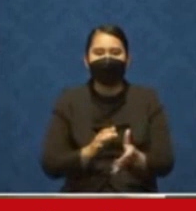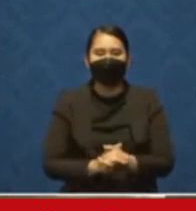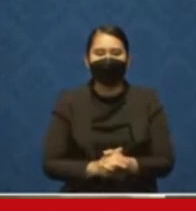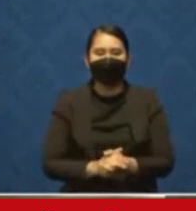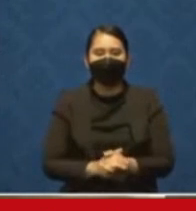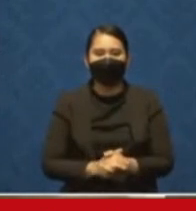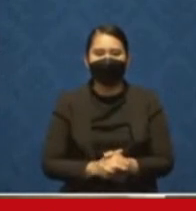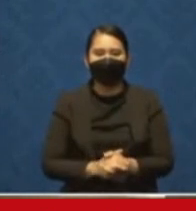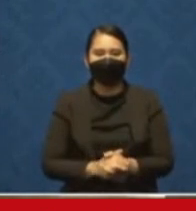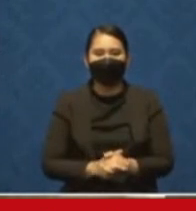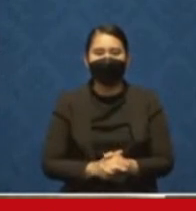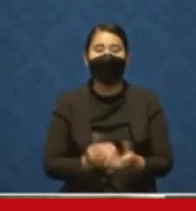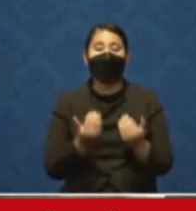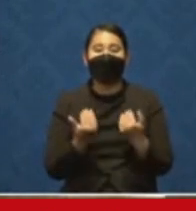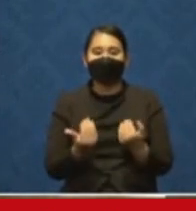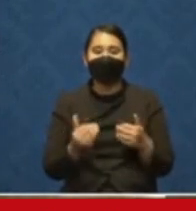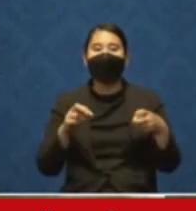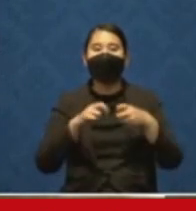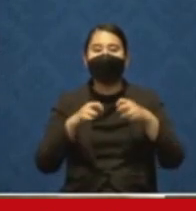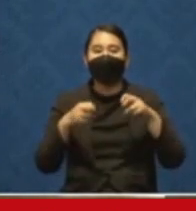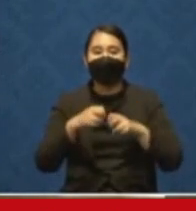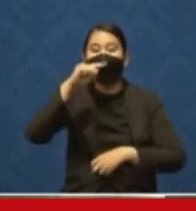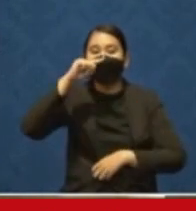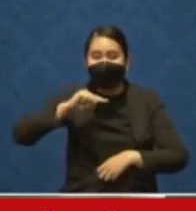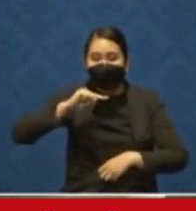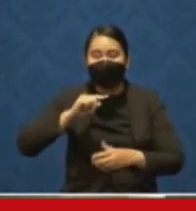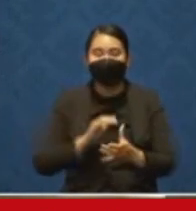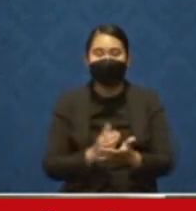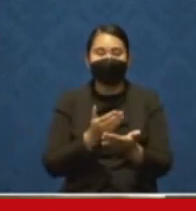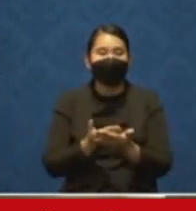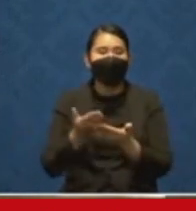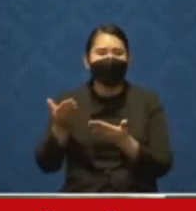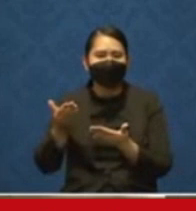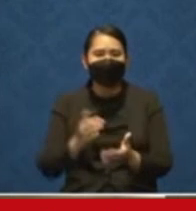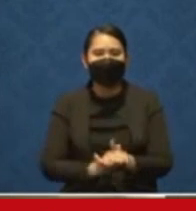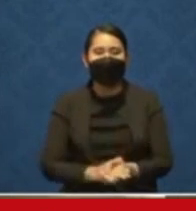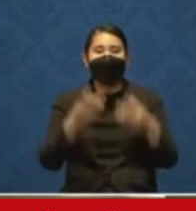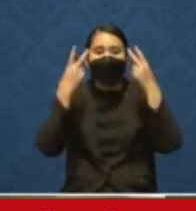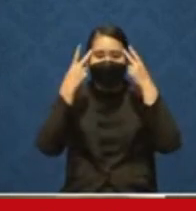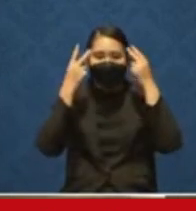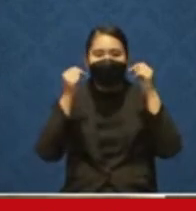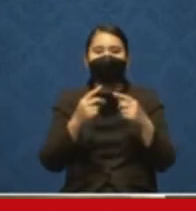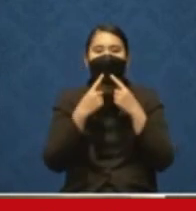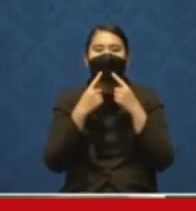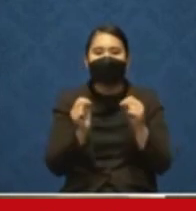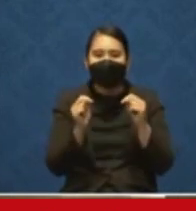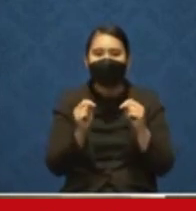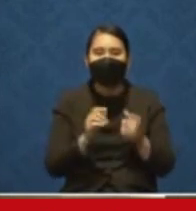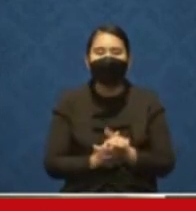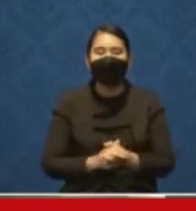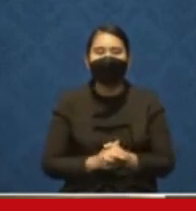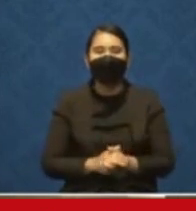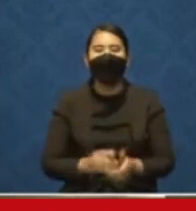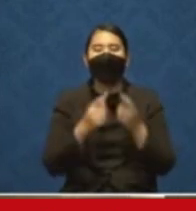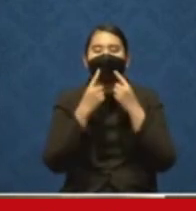อาวุธa f 35พูดกันมานานแล้วชับฮะไอ้อย่างนี้นี่ยามบ้านเมืองแบบ